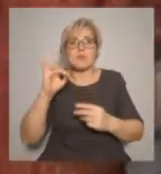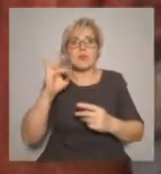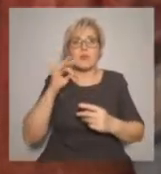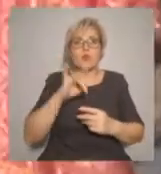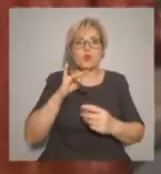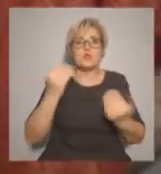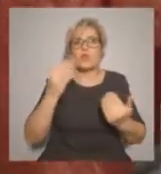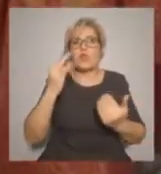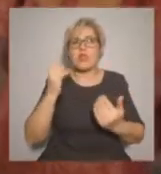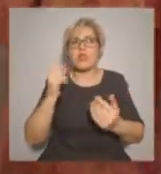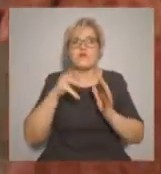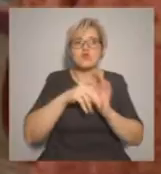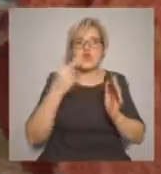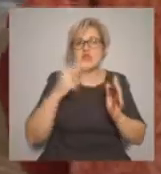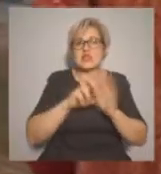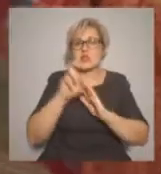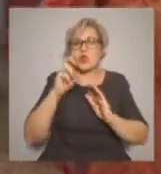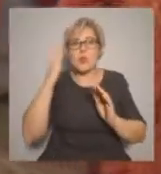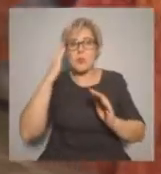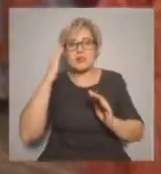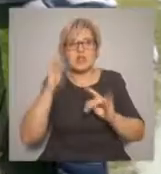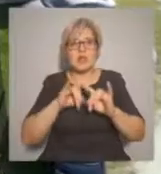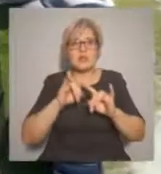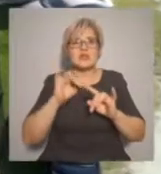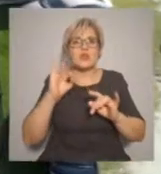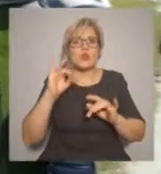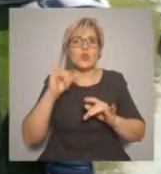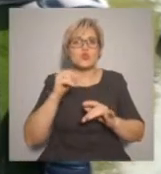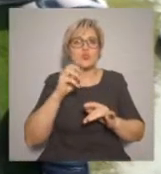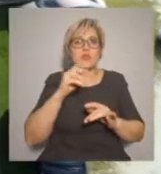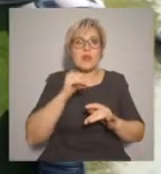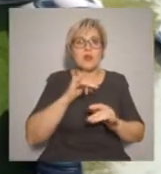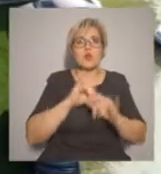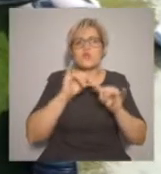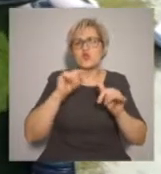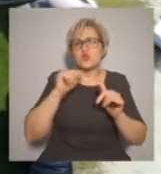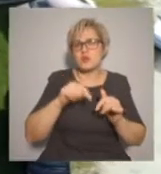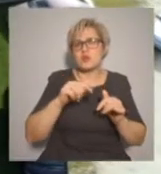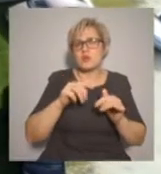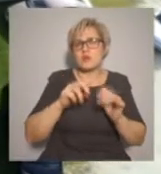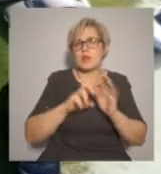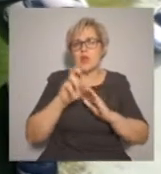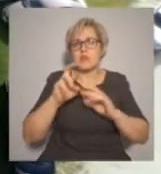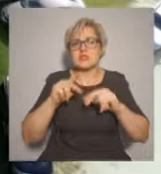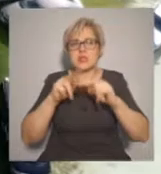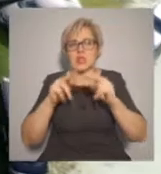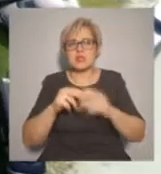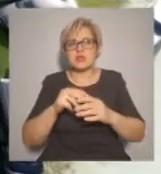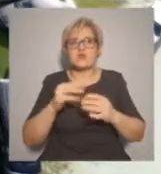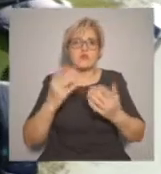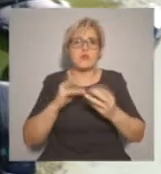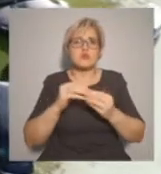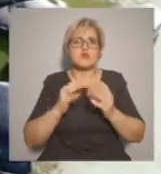– Ханты-Мансийскую и Югорскую епархии. Увеличились и темпы храмостроительства, которые уже в 2013 году были отмечены